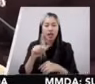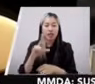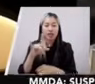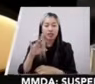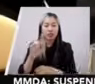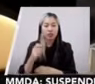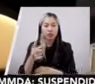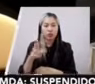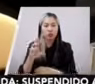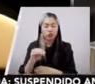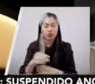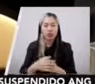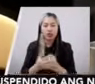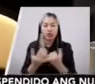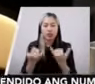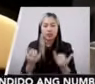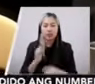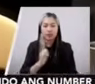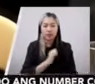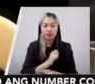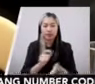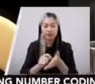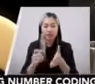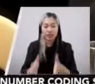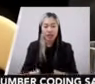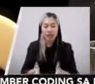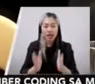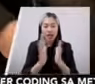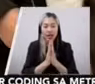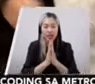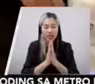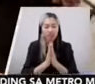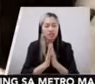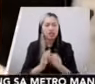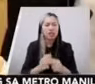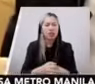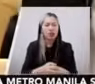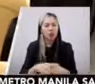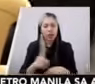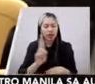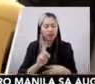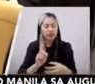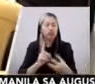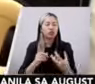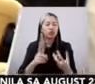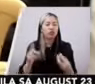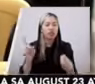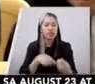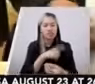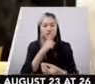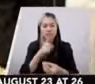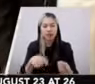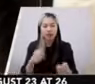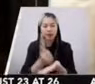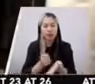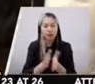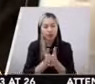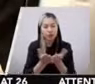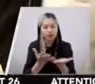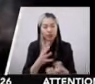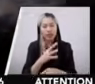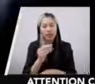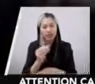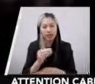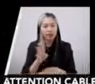Executive Secretary Lucas Bersamin sa DFA ang kanselasyon ng passport ni Guo, kanyang mga kapatid na sina Wesley at